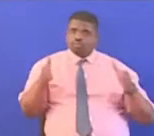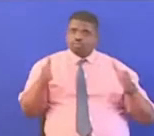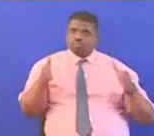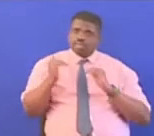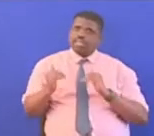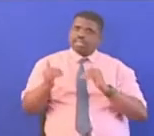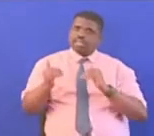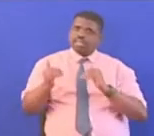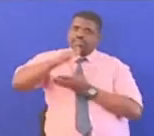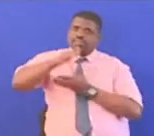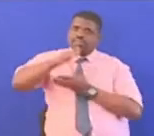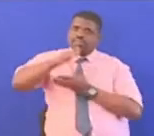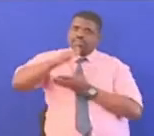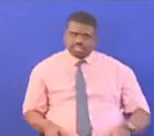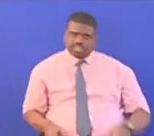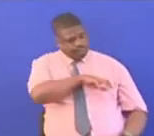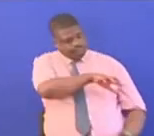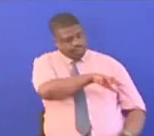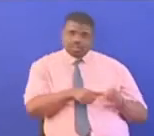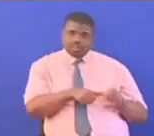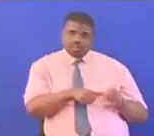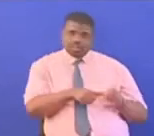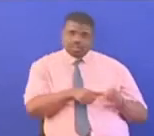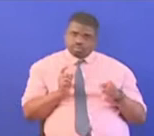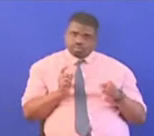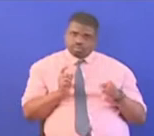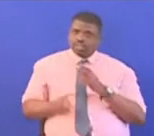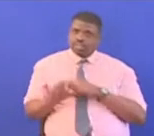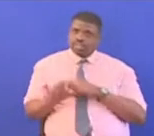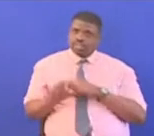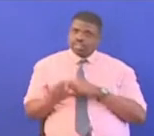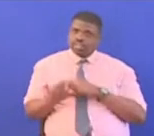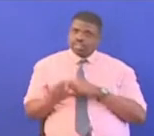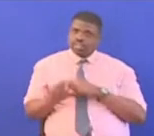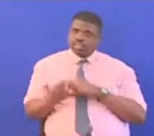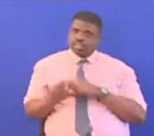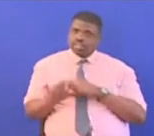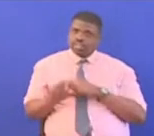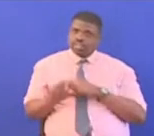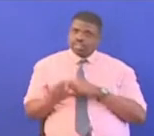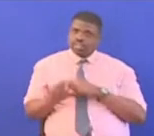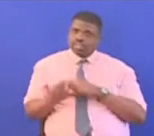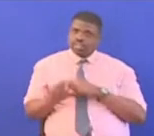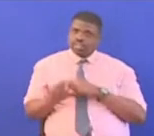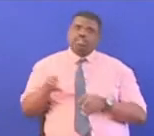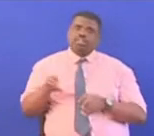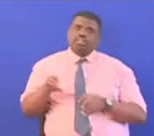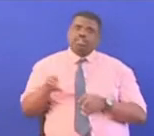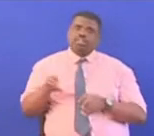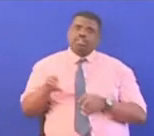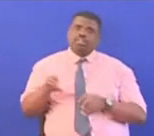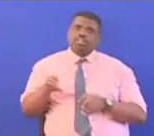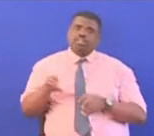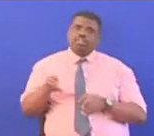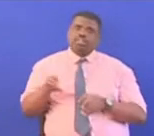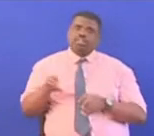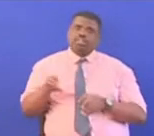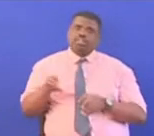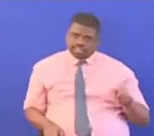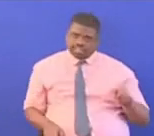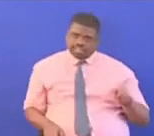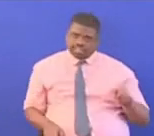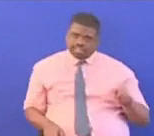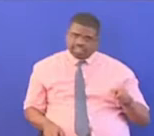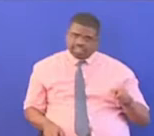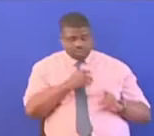msingi, katika ngazi zetu za majimbo, katika ngazi za kata, katika ngazi za vijiji na mitaa. Tunaomba sana tushirikishane. Na